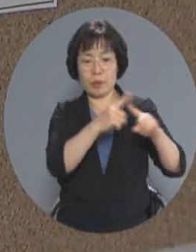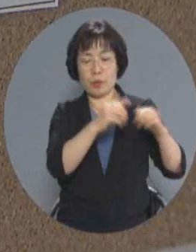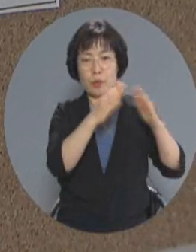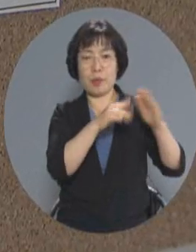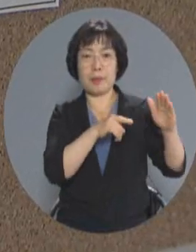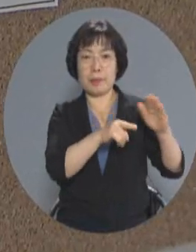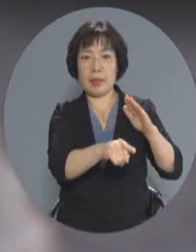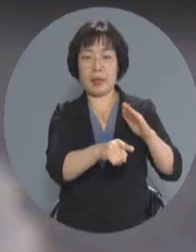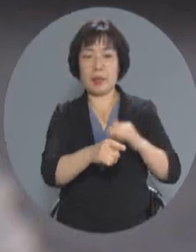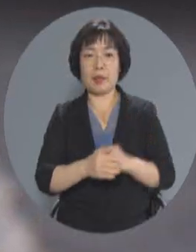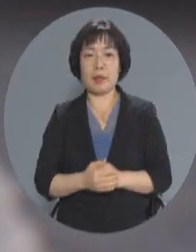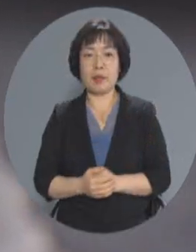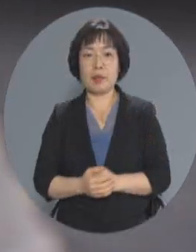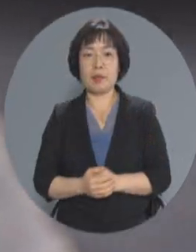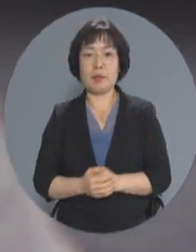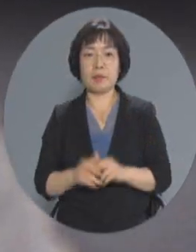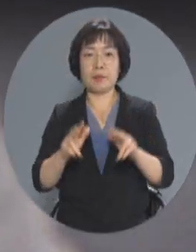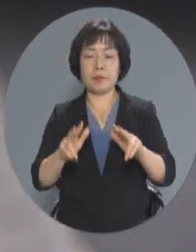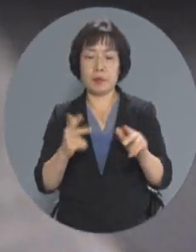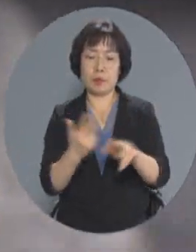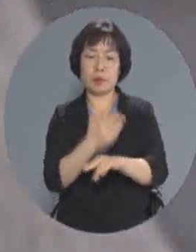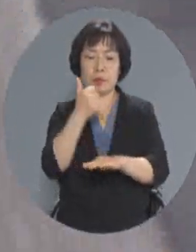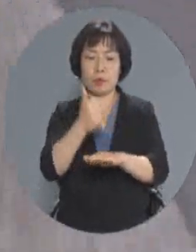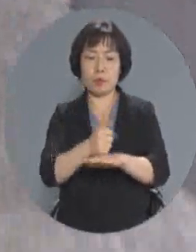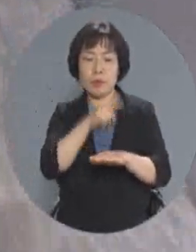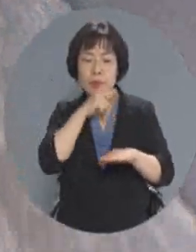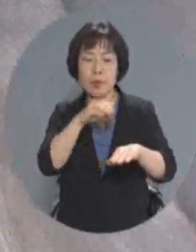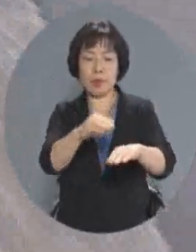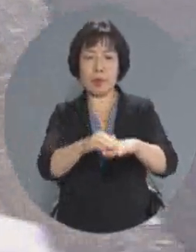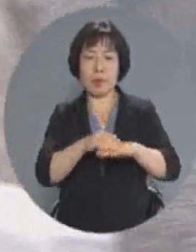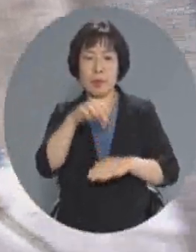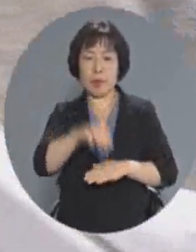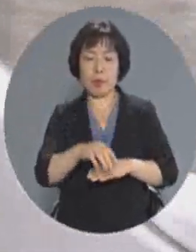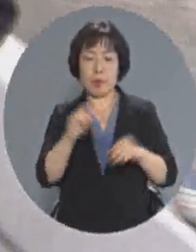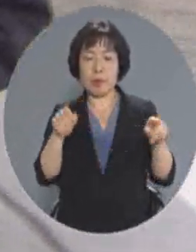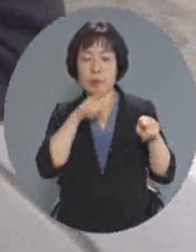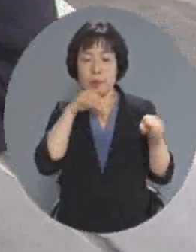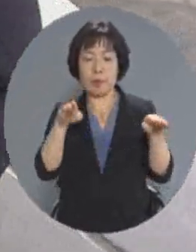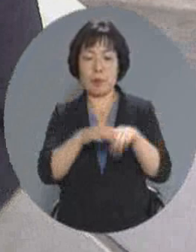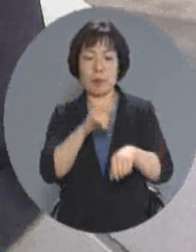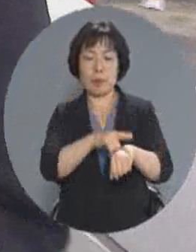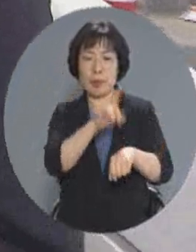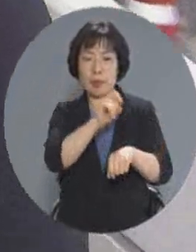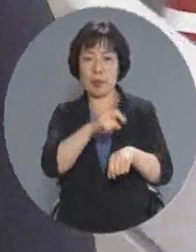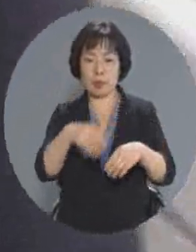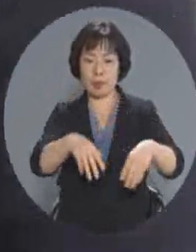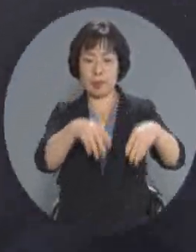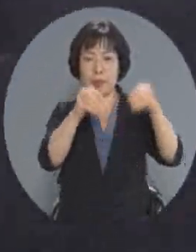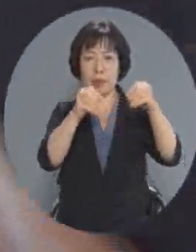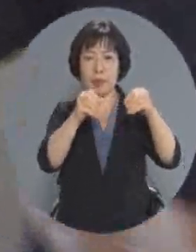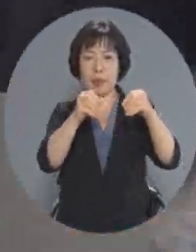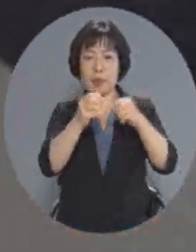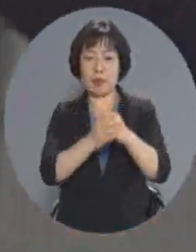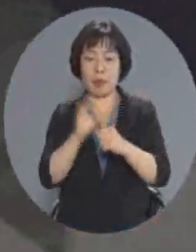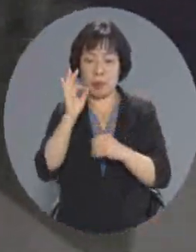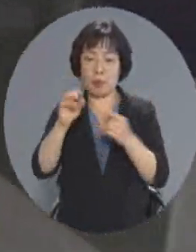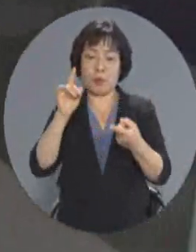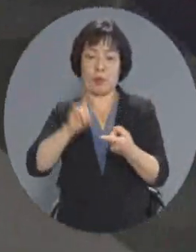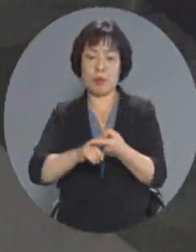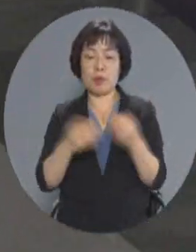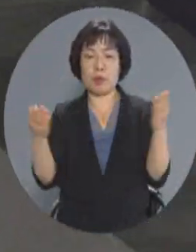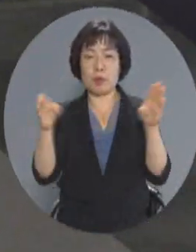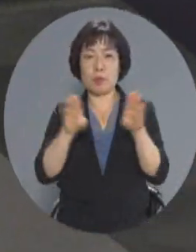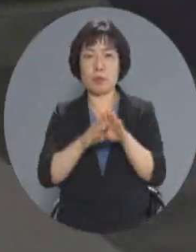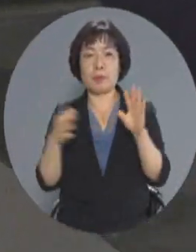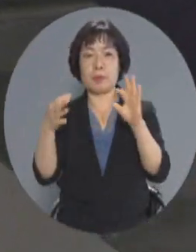찾아가 봤습니다. 주일 예배가 열린다는 일요일 오전 11시입니다. 하지만 예배당에 불은 꺼졌고 보시는 것처럼